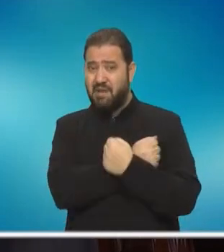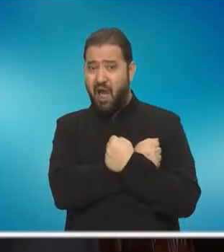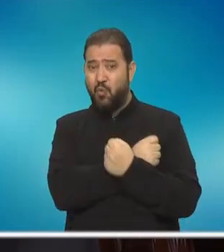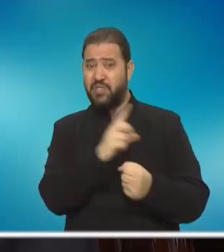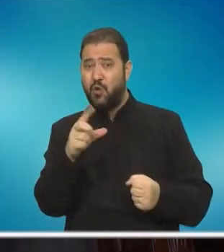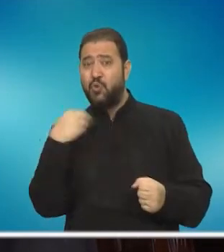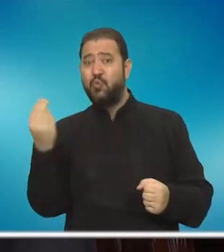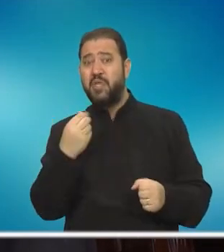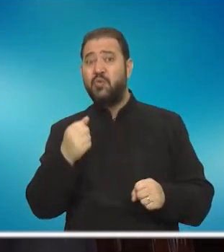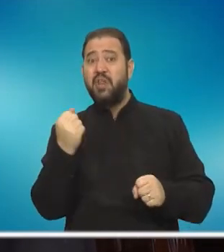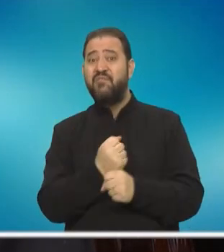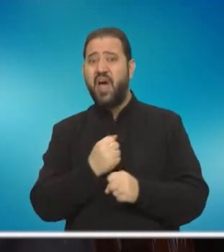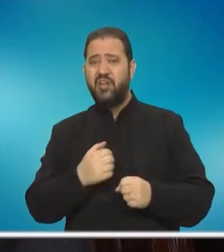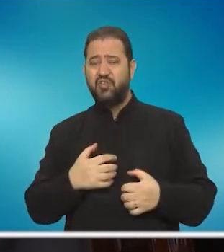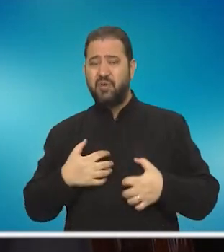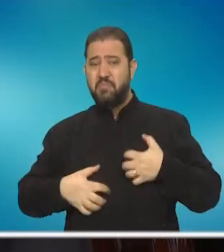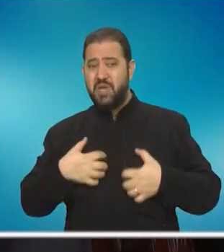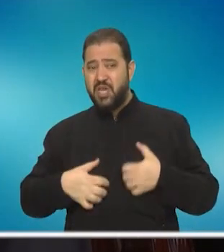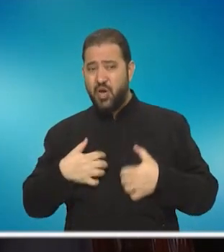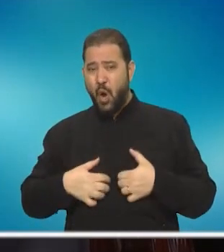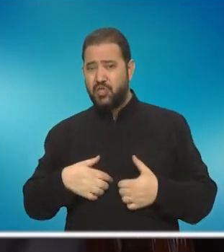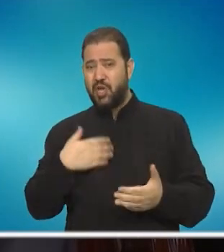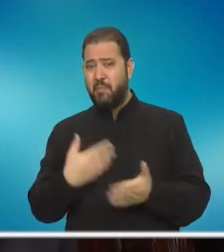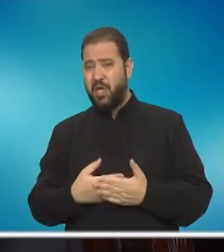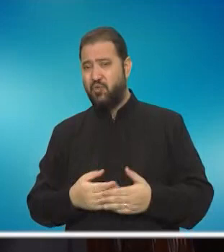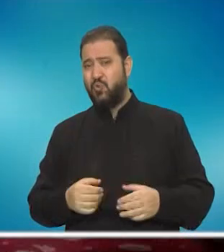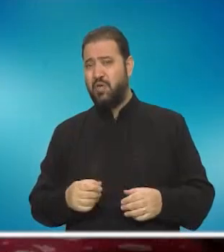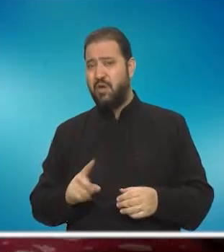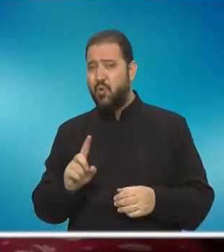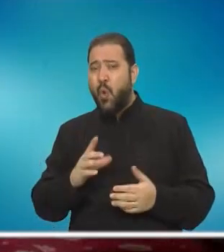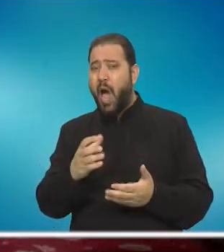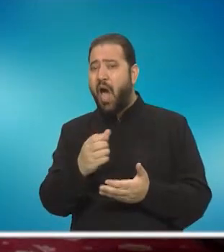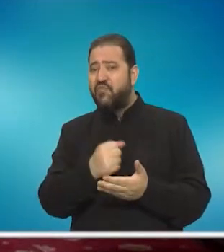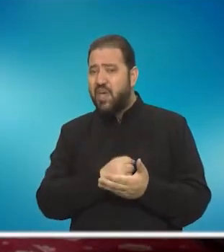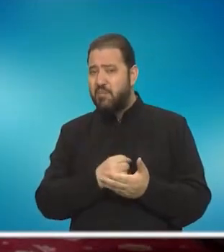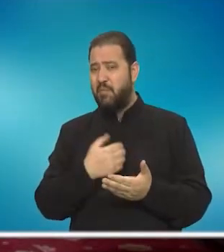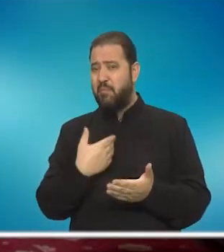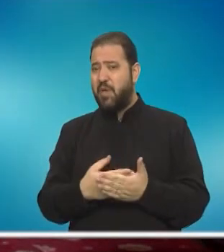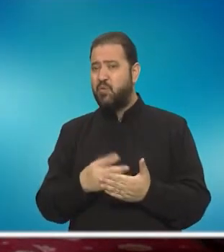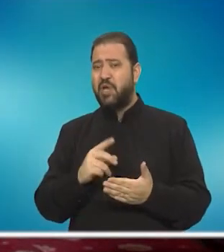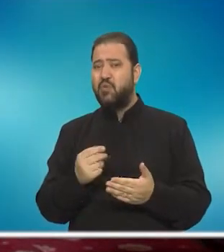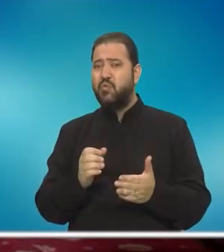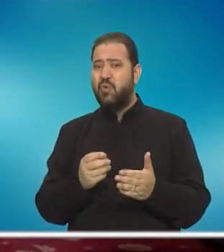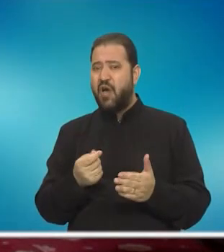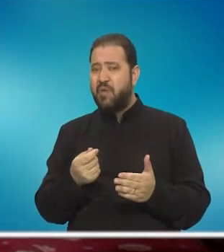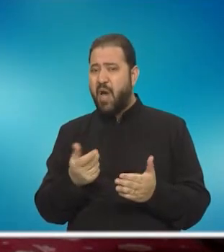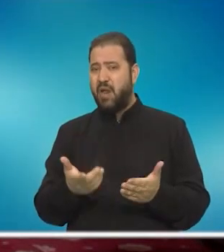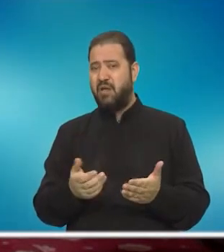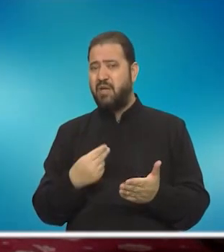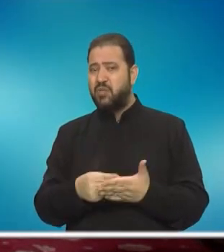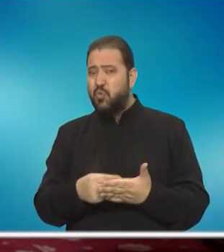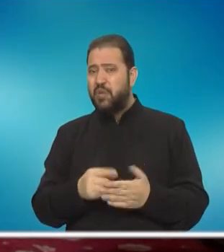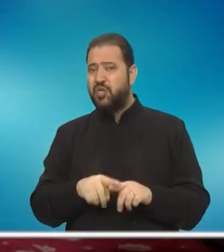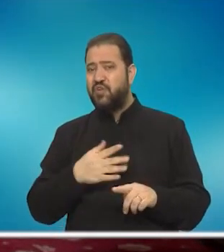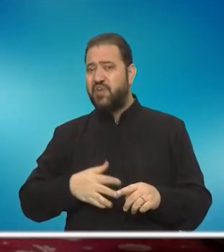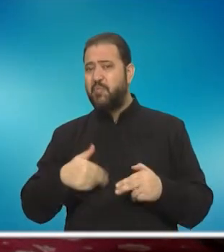iritare, pentru că nu are ceea ce a apărut poate în ultimul timp, ultimul telefon sau ultimul obiect,